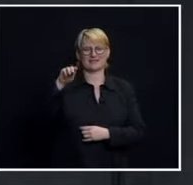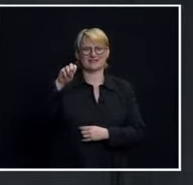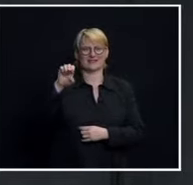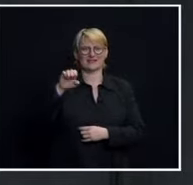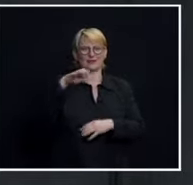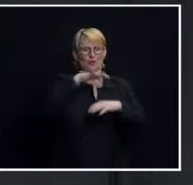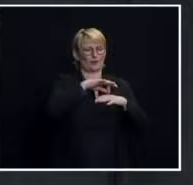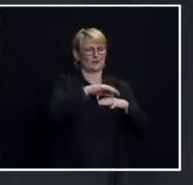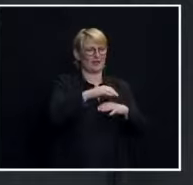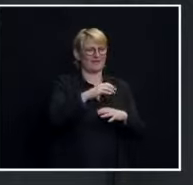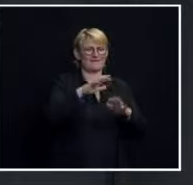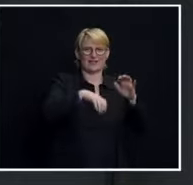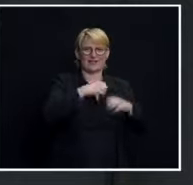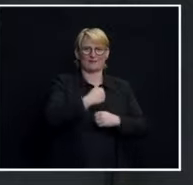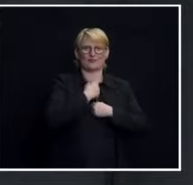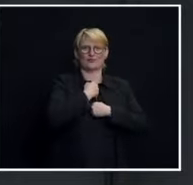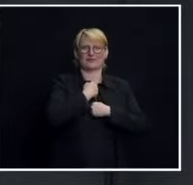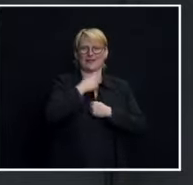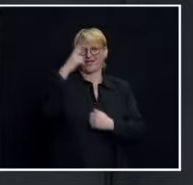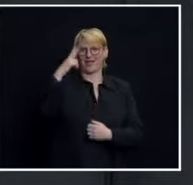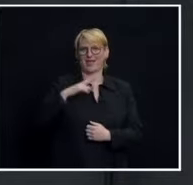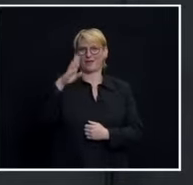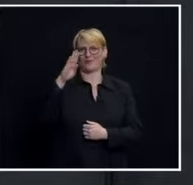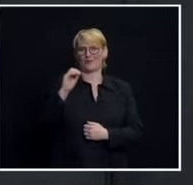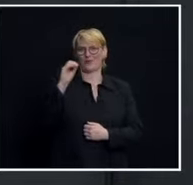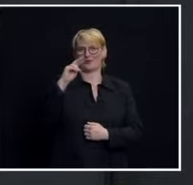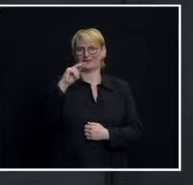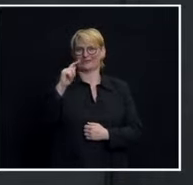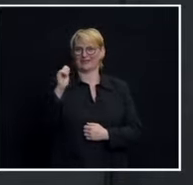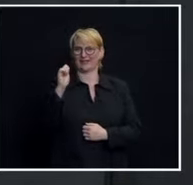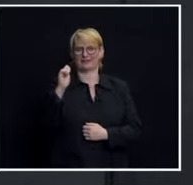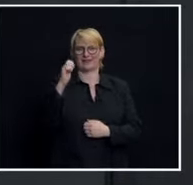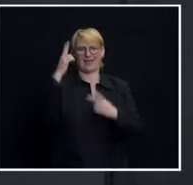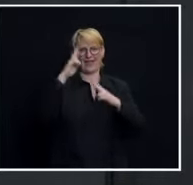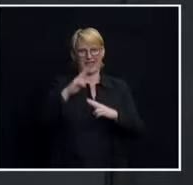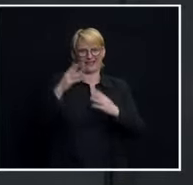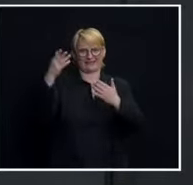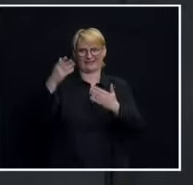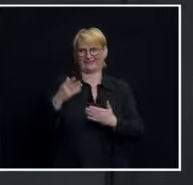Wildermuth, lieber Herr Bönte, hochgeschätzte, zahlreiche